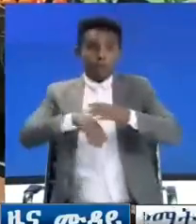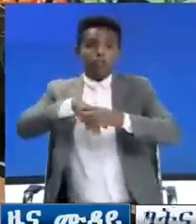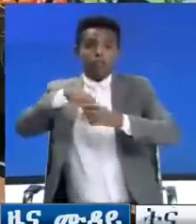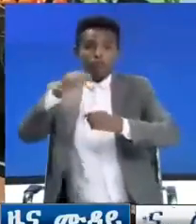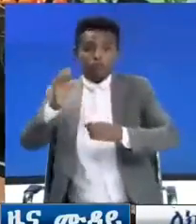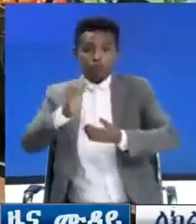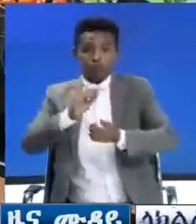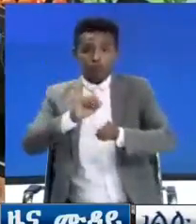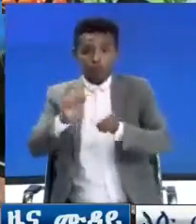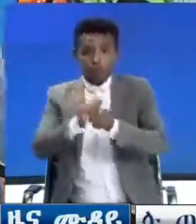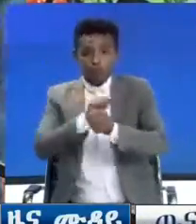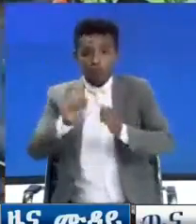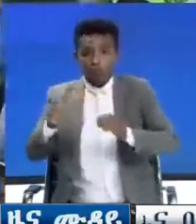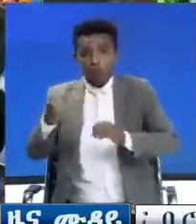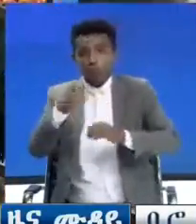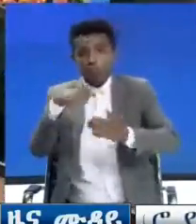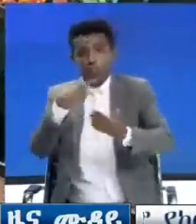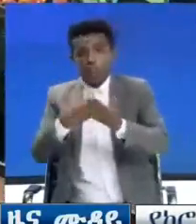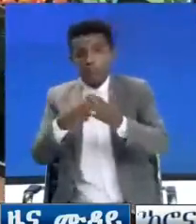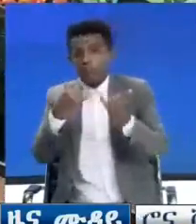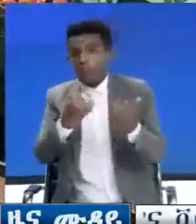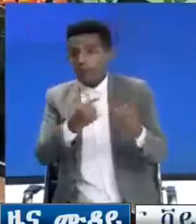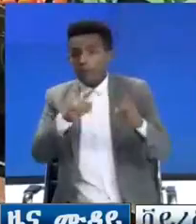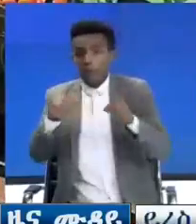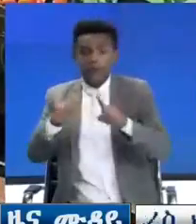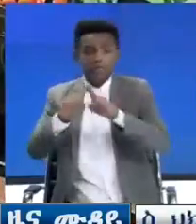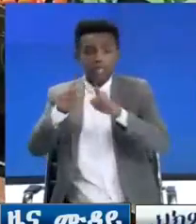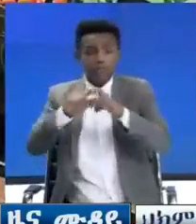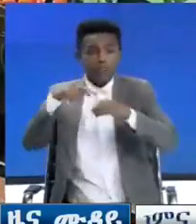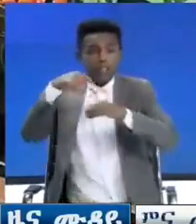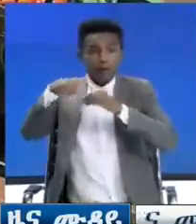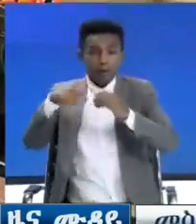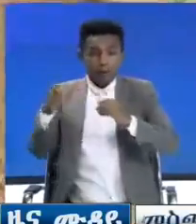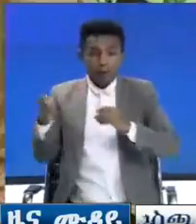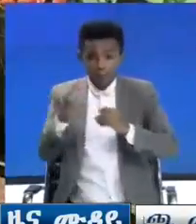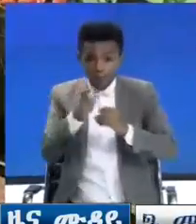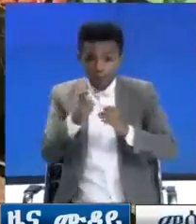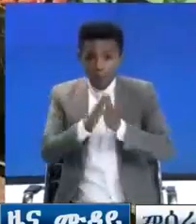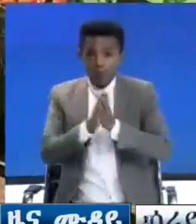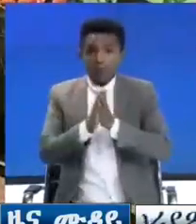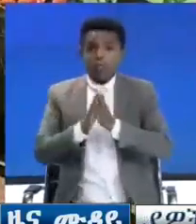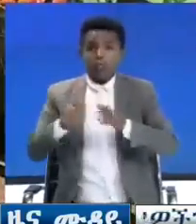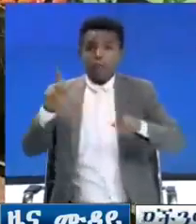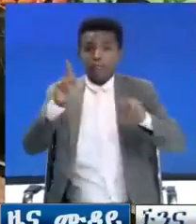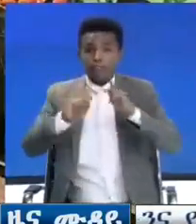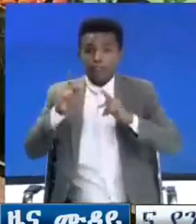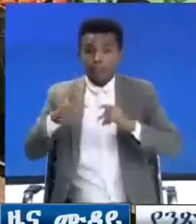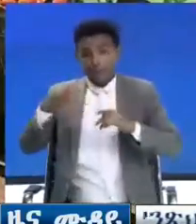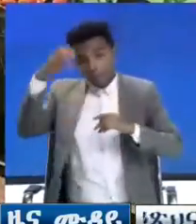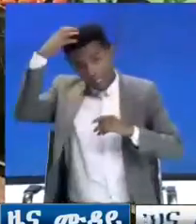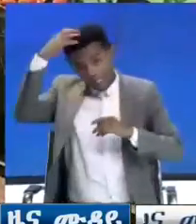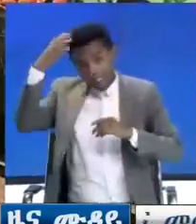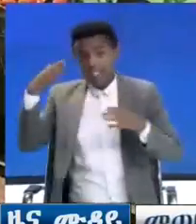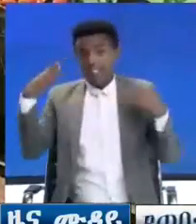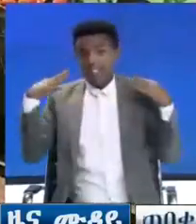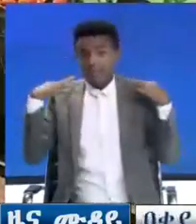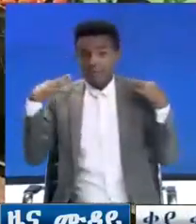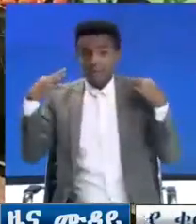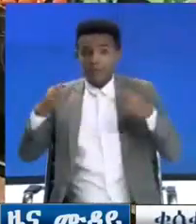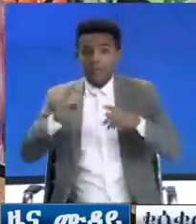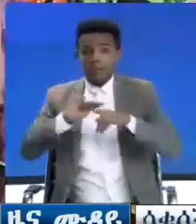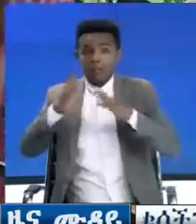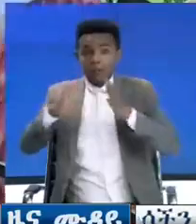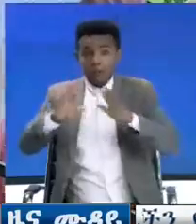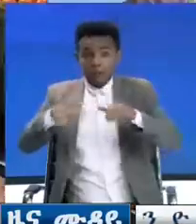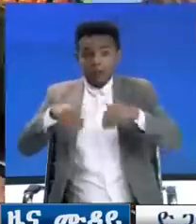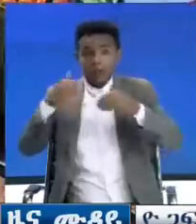መገናኛ ድርጅት በባህር ዳር የተለያዩ አካባቢዎች በመንቀሳቀስ ህብረተሰቡ ከመንግስትና ከጤና ባለሙያዎች የሚተላለፉ መልእክቶችን ምን ያክል ተግባራዊ